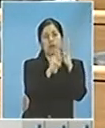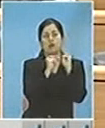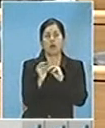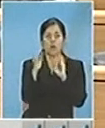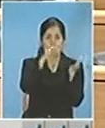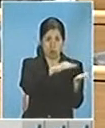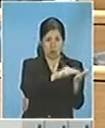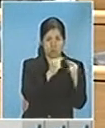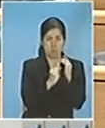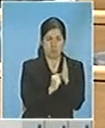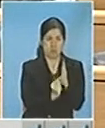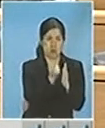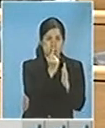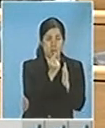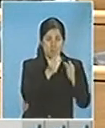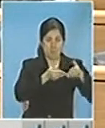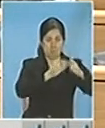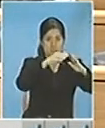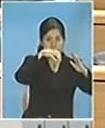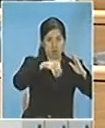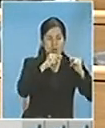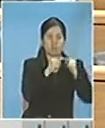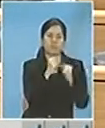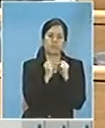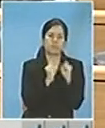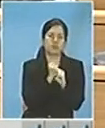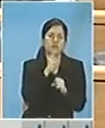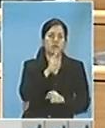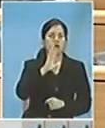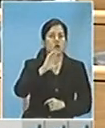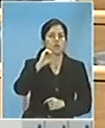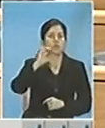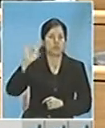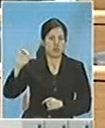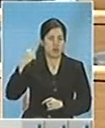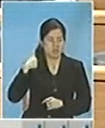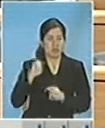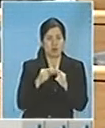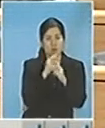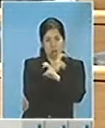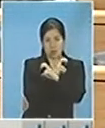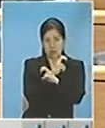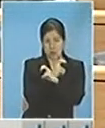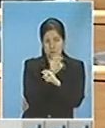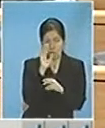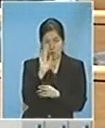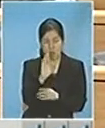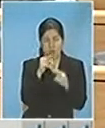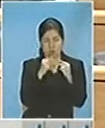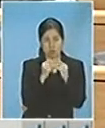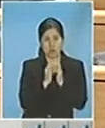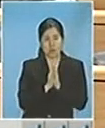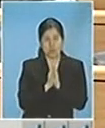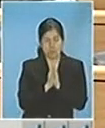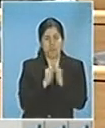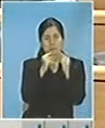พ.ศ.8ตัวเดียวเนี่ยค่ะมีกระดูกพระอุระของพระพุทธเจ้าที่ไม่เป็นเรื่องสม